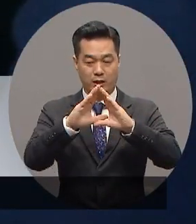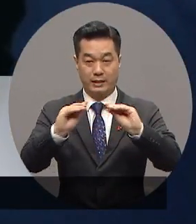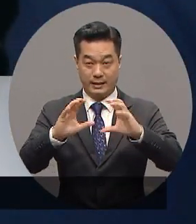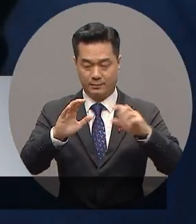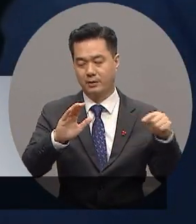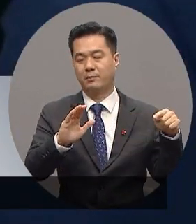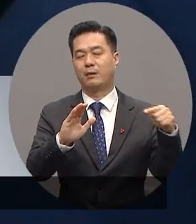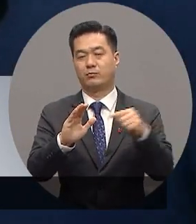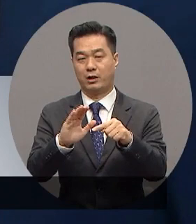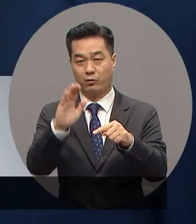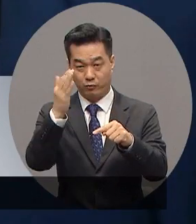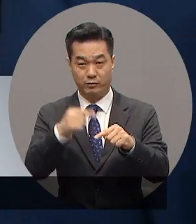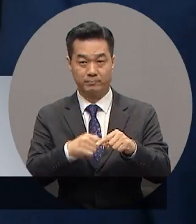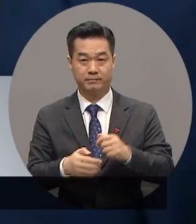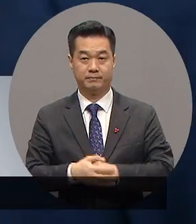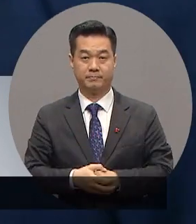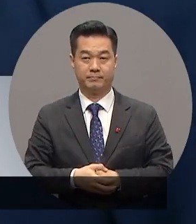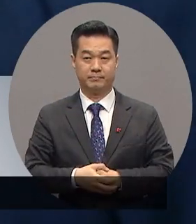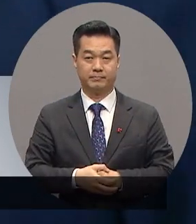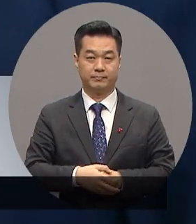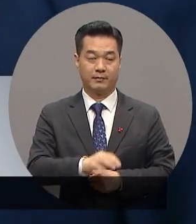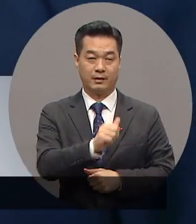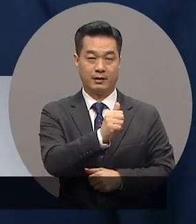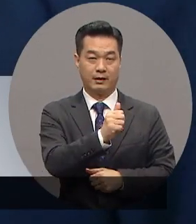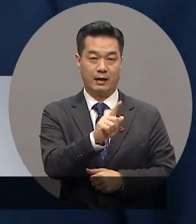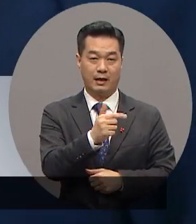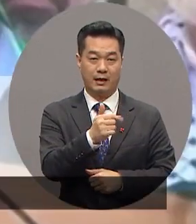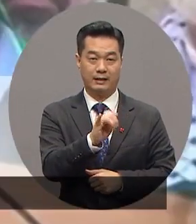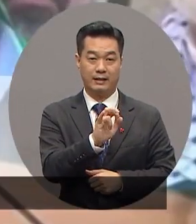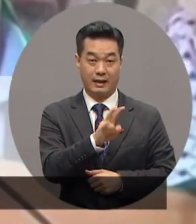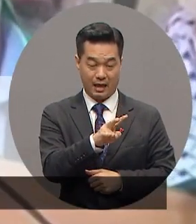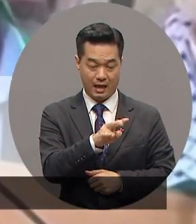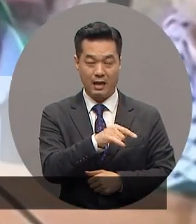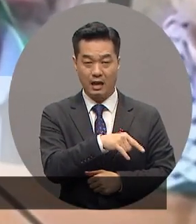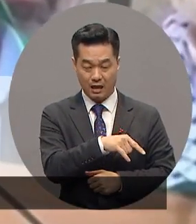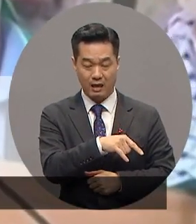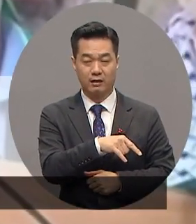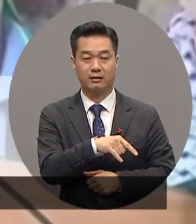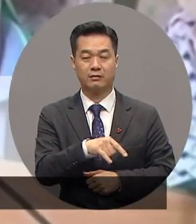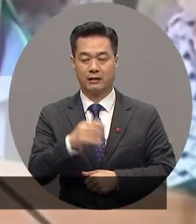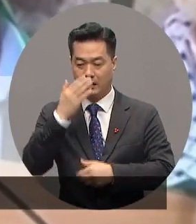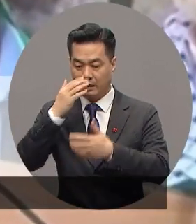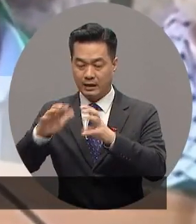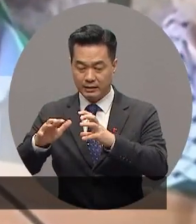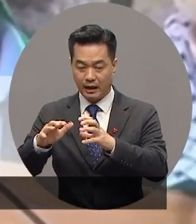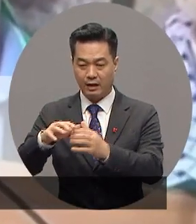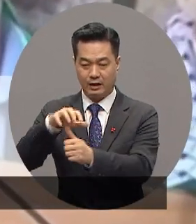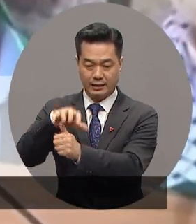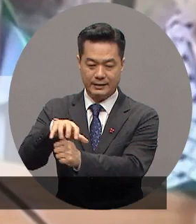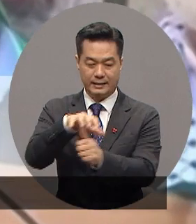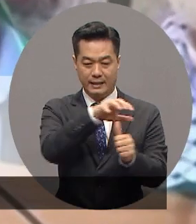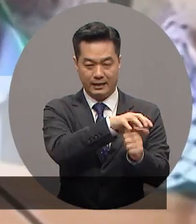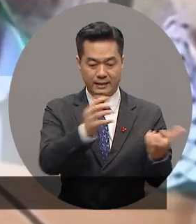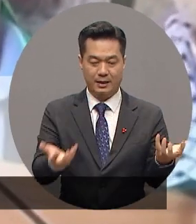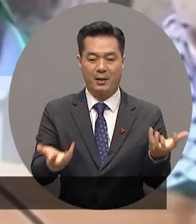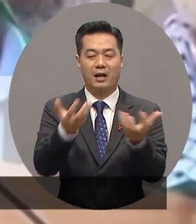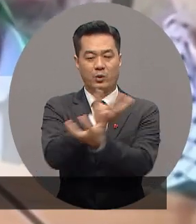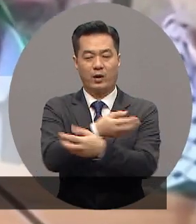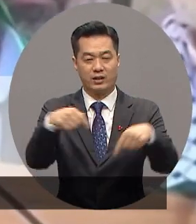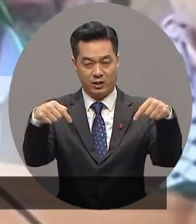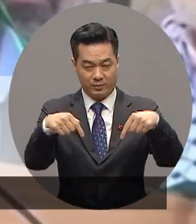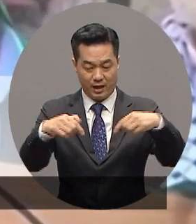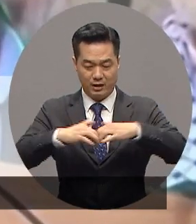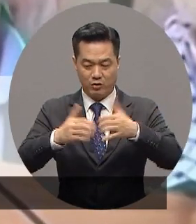통신에 따르면 하마스 정치 지도자인 이스마일 하니예는 휴전 협상과 이스라엘과의 인질 수감자 맞교환 협상을